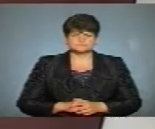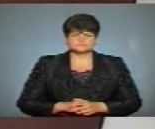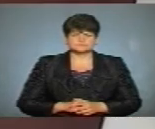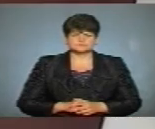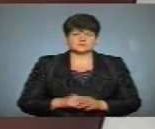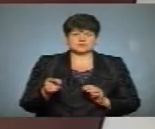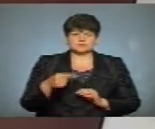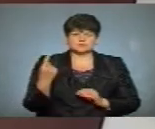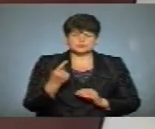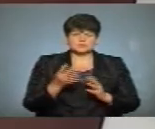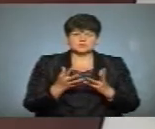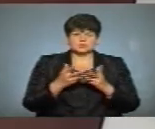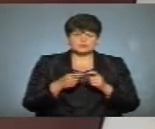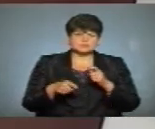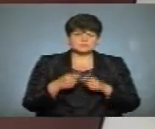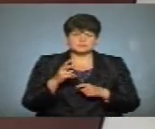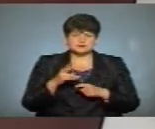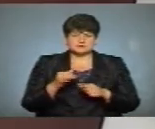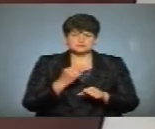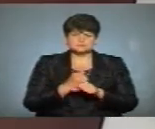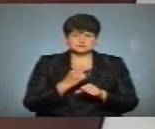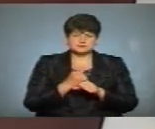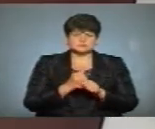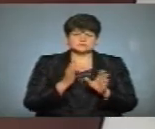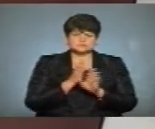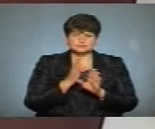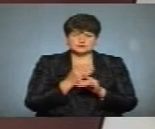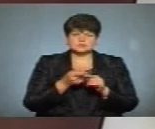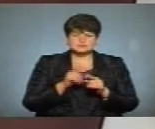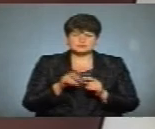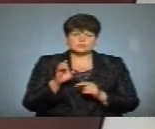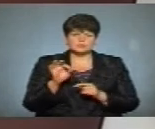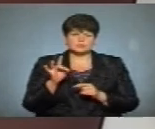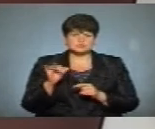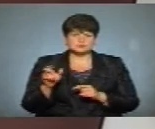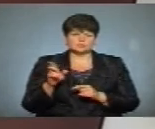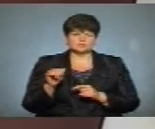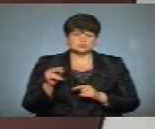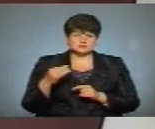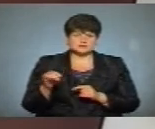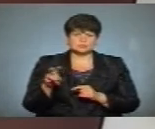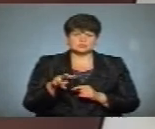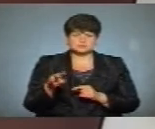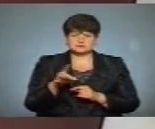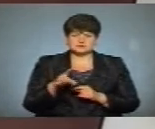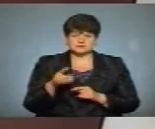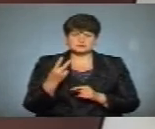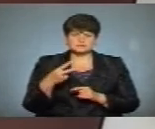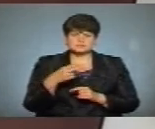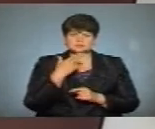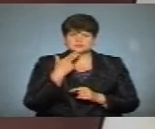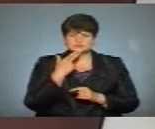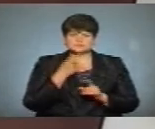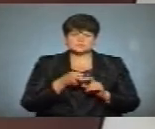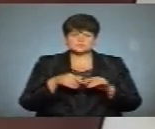На Тернопільщині підраховують збитки, яких завдала негода. Йдеться про Борщівський, Бучацький і Монастириський район, де 20 червня